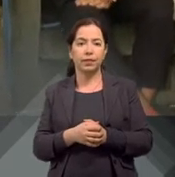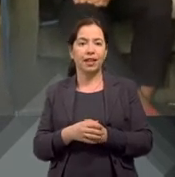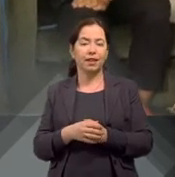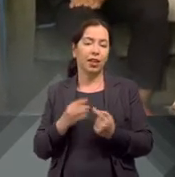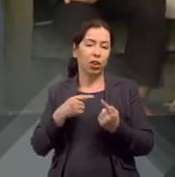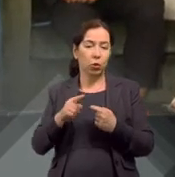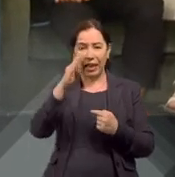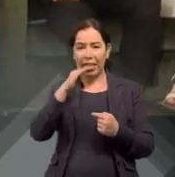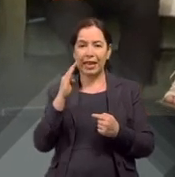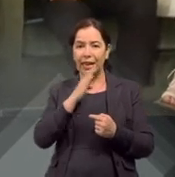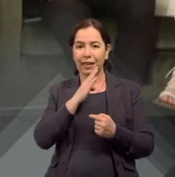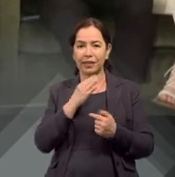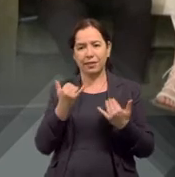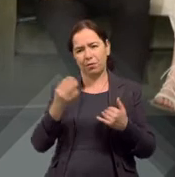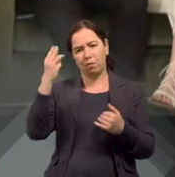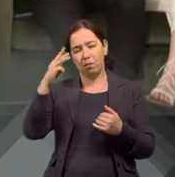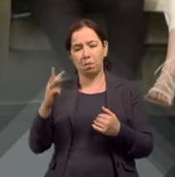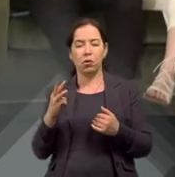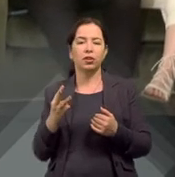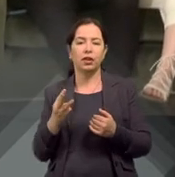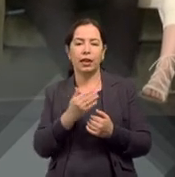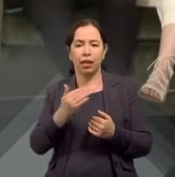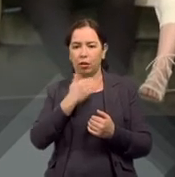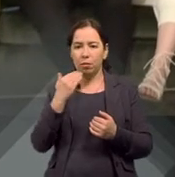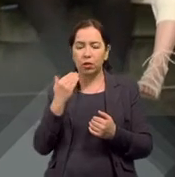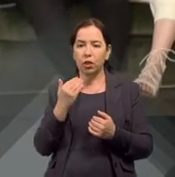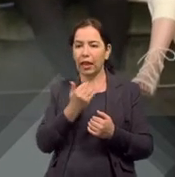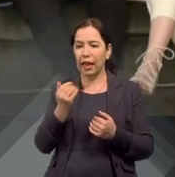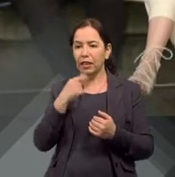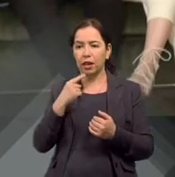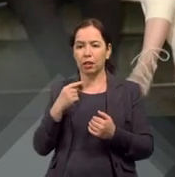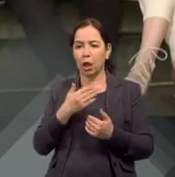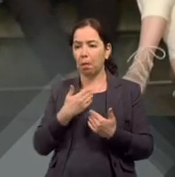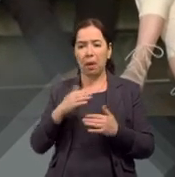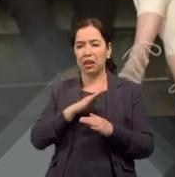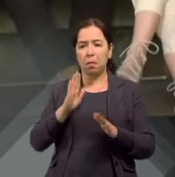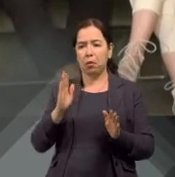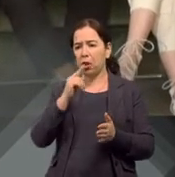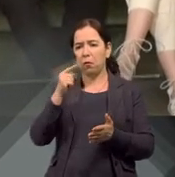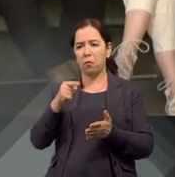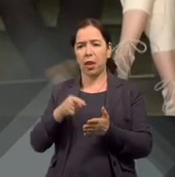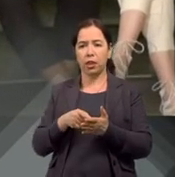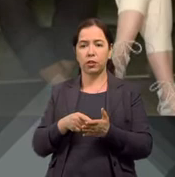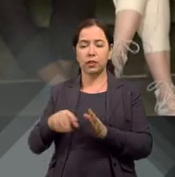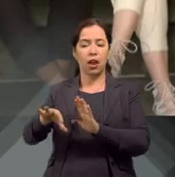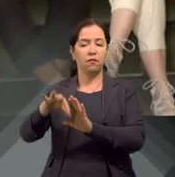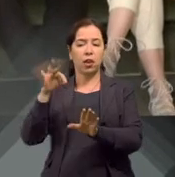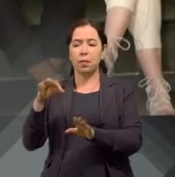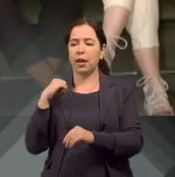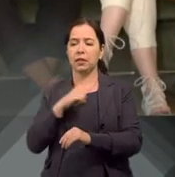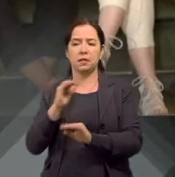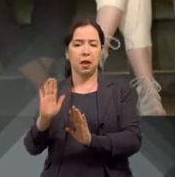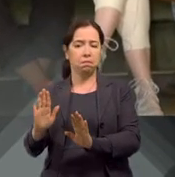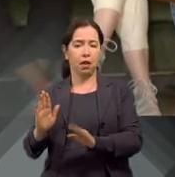Вторые родители, современные, их все больше, они говорят, не-не-не, мы вообще не будем вмешиваться. Выбирай сам, как хочешь, и